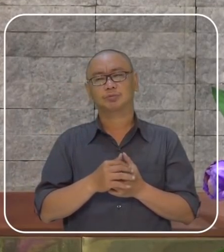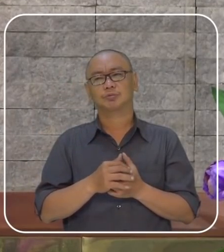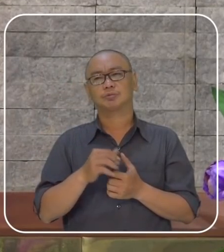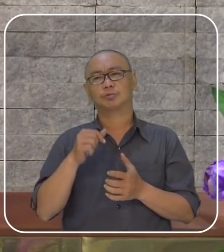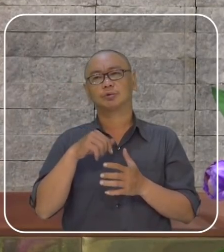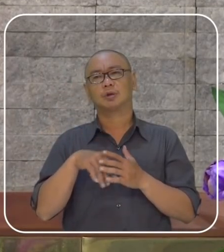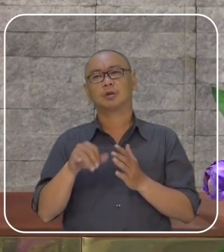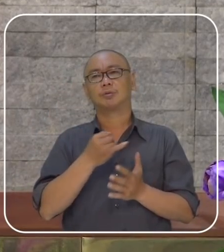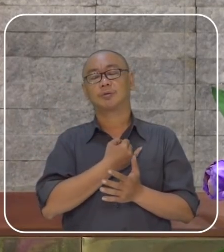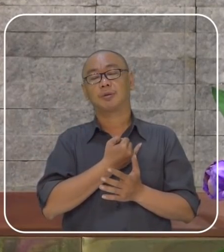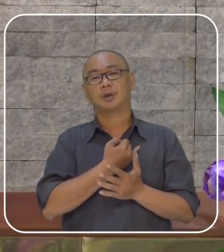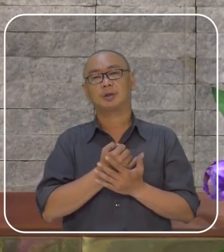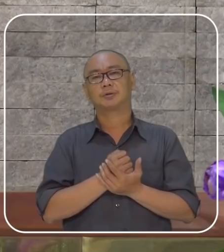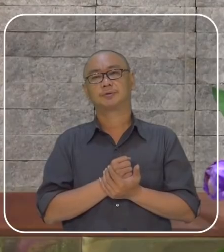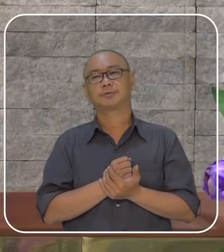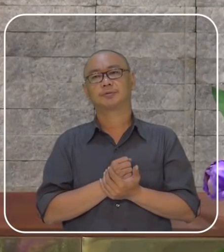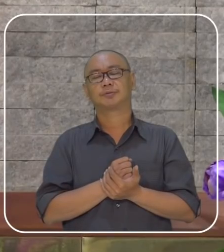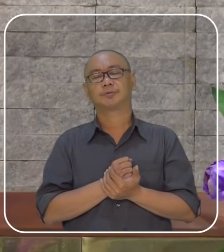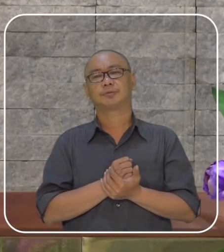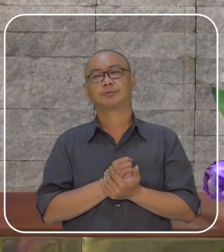dalam hidup keimanannya.